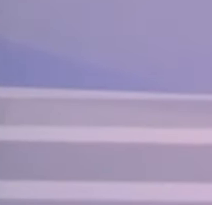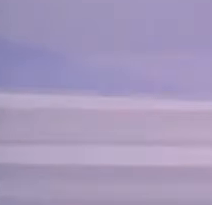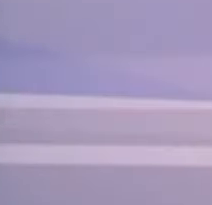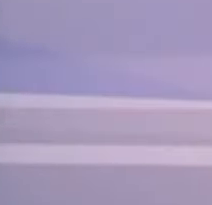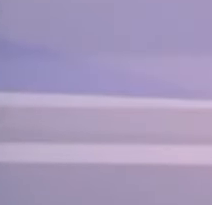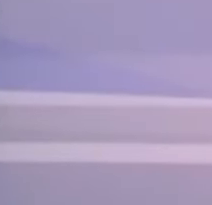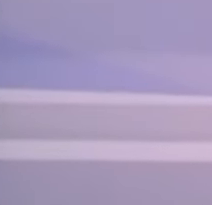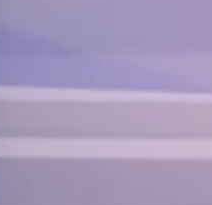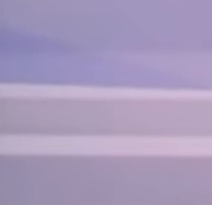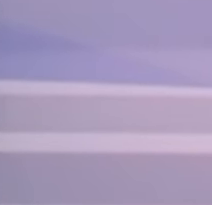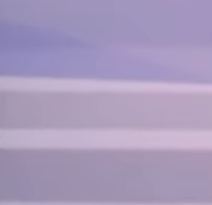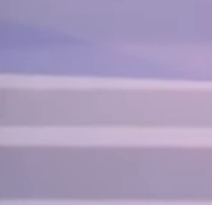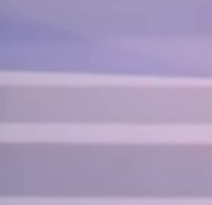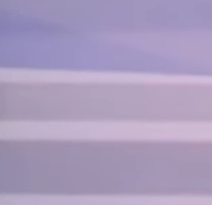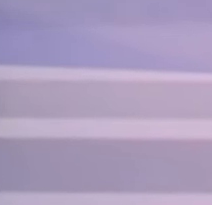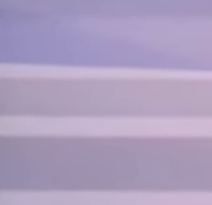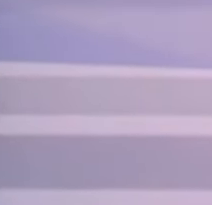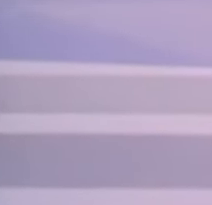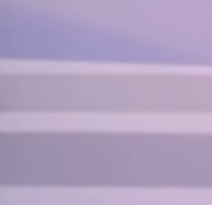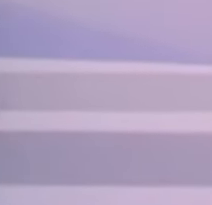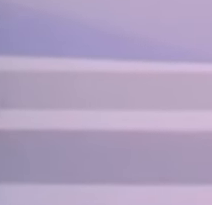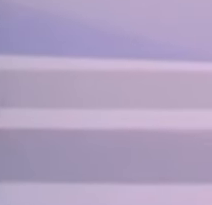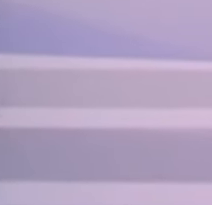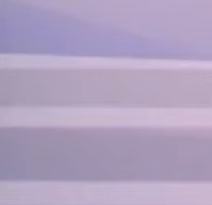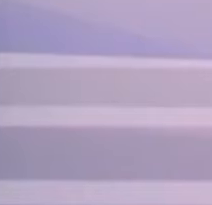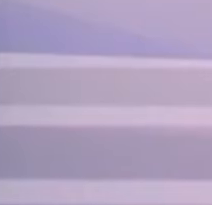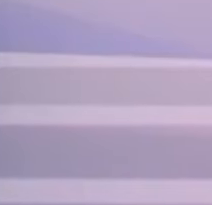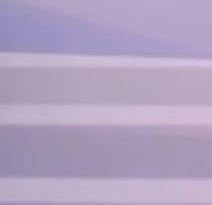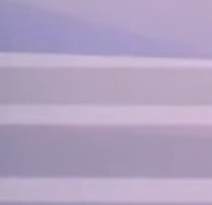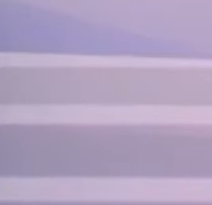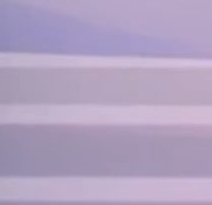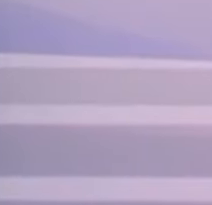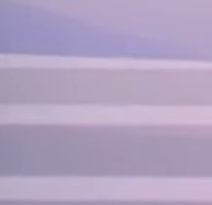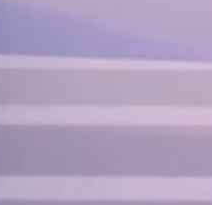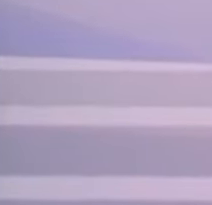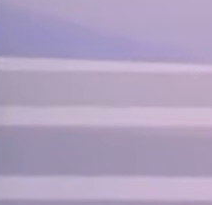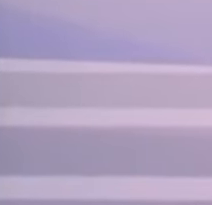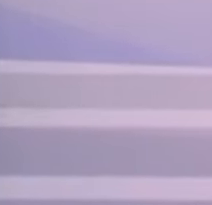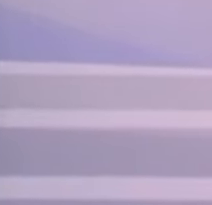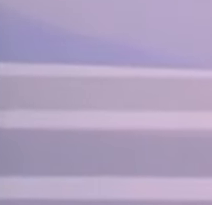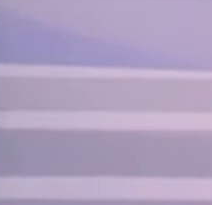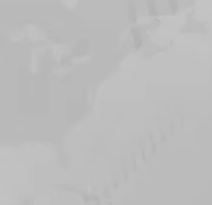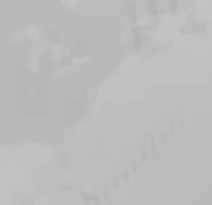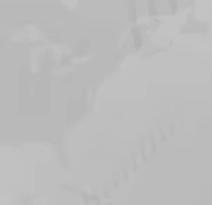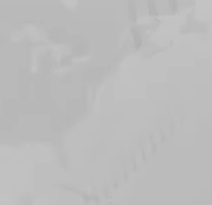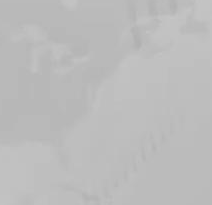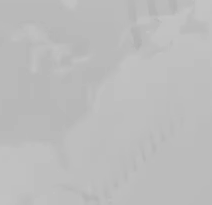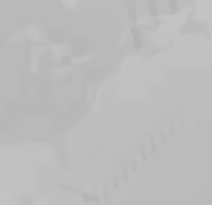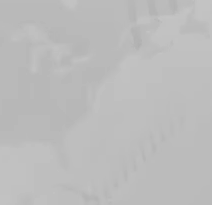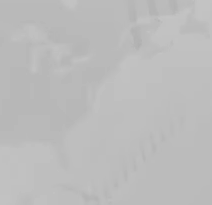kapuso abroad, samahan nyo kami sa GMA Pinoy TV at www.gmanews.tv.